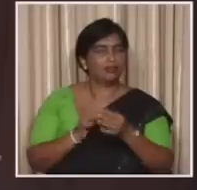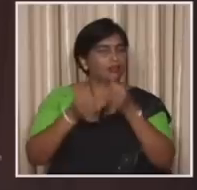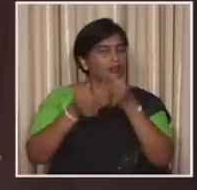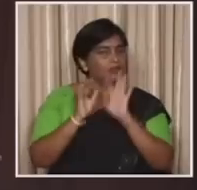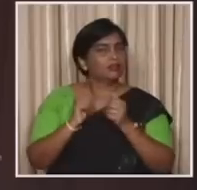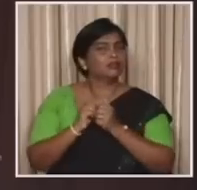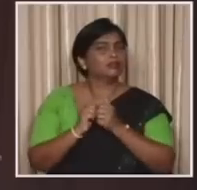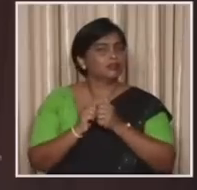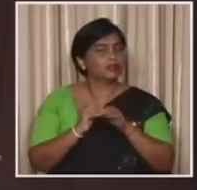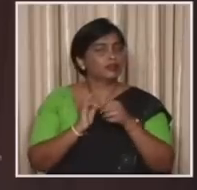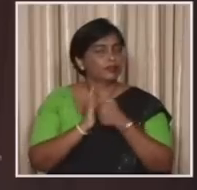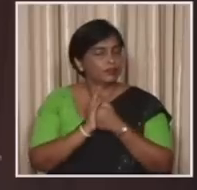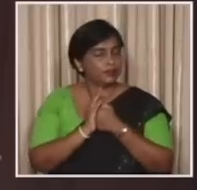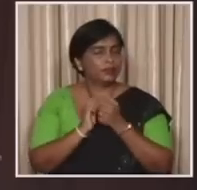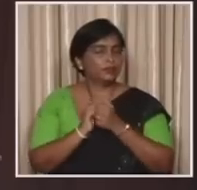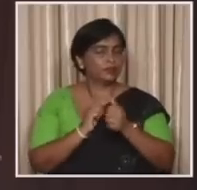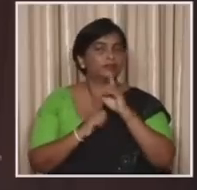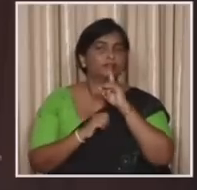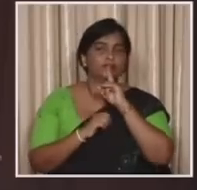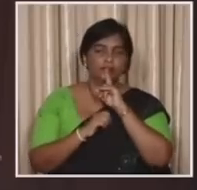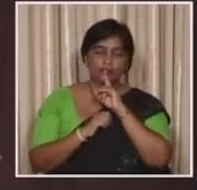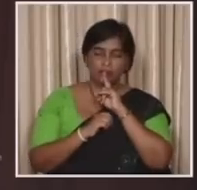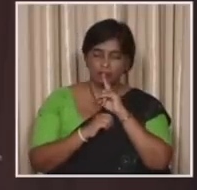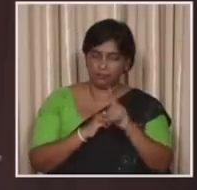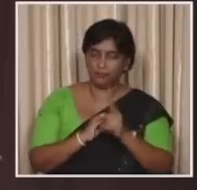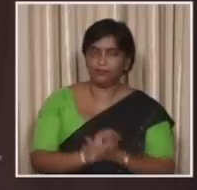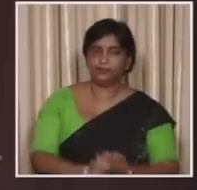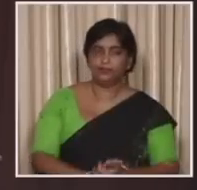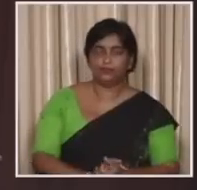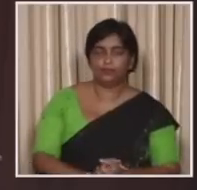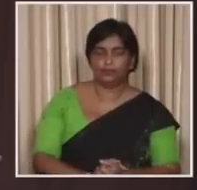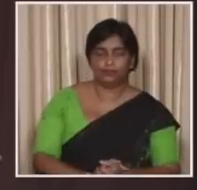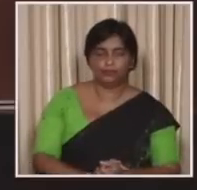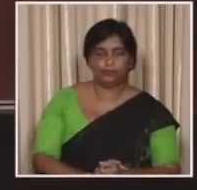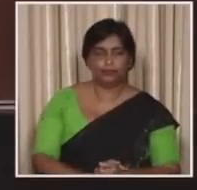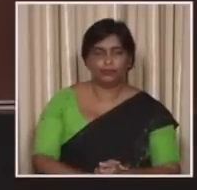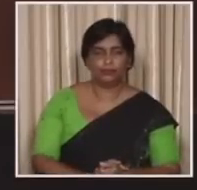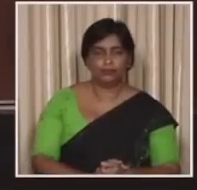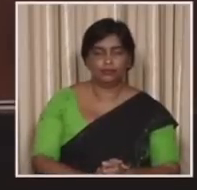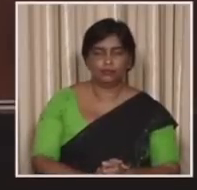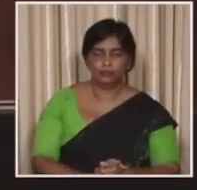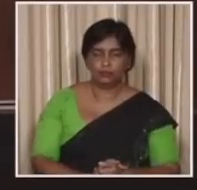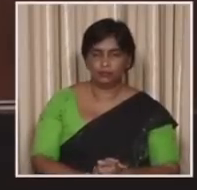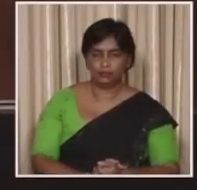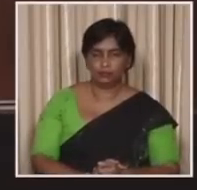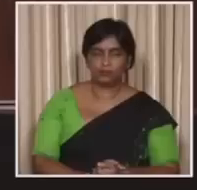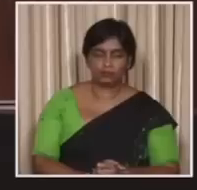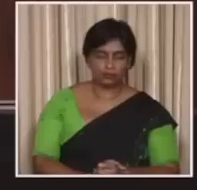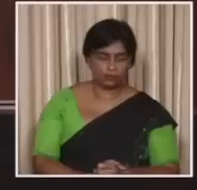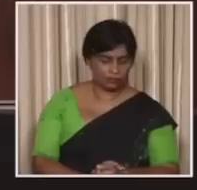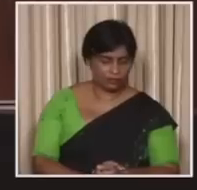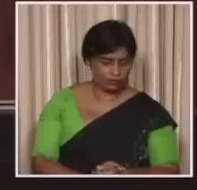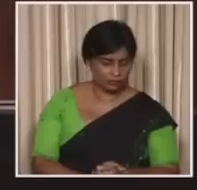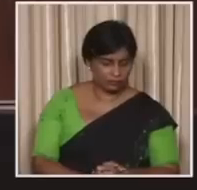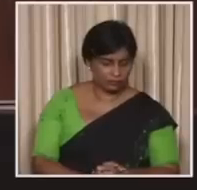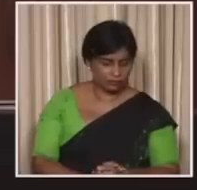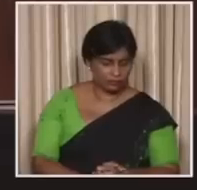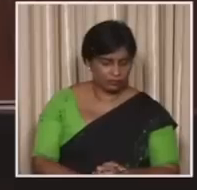නිවැරදි විදිහට මේක කරන්න ගෞරවයක් ඇතුව කරන්න ඉඩ දෙන්න කියලා තමයි අවසාන වශයෙන් මම ඔබතුමාගේ ඉල්ලන්න බොහොම සුදුසුයි. ඉම්ටිඑස් බාකිර් මාකර් මැතිතුමා කතා